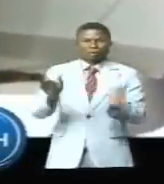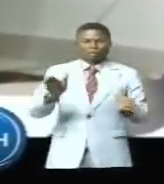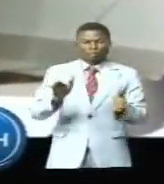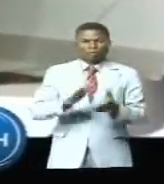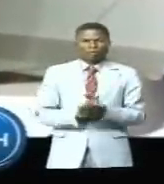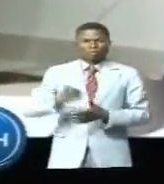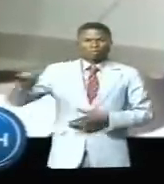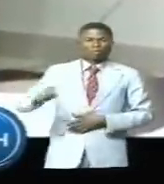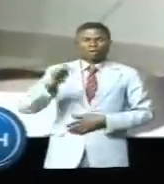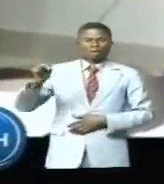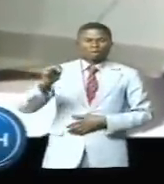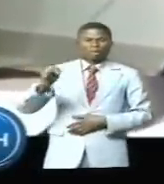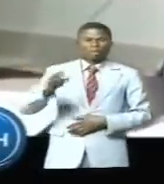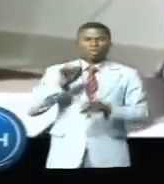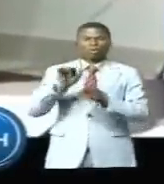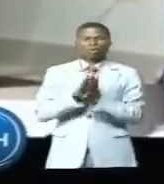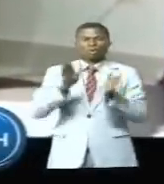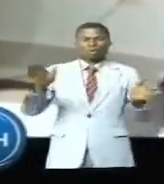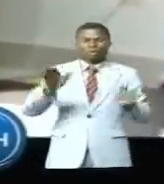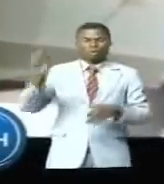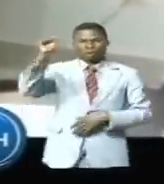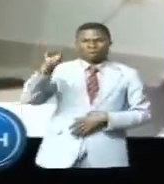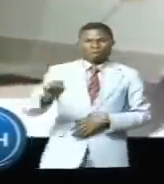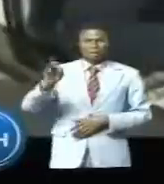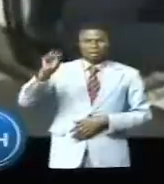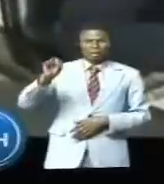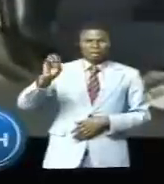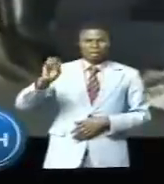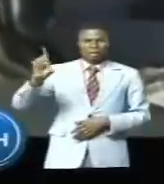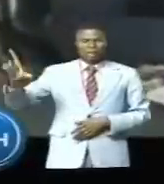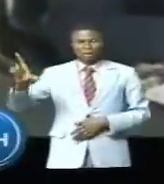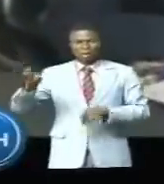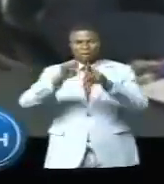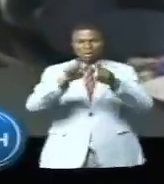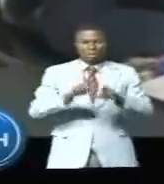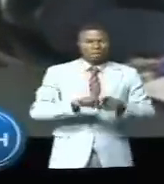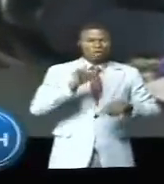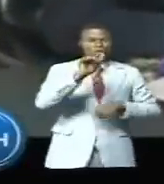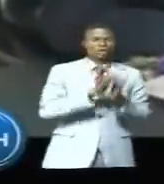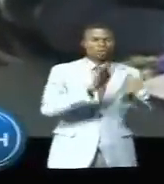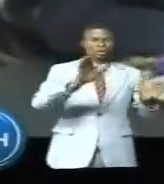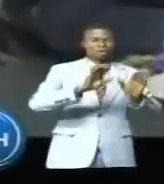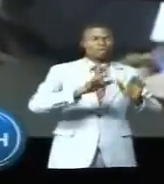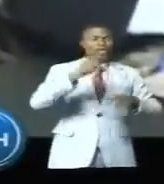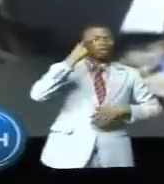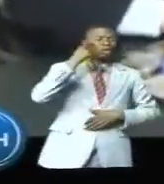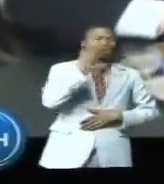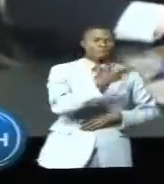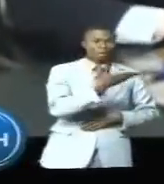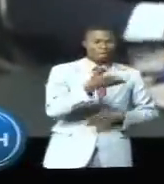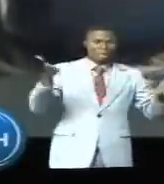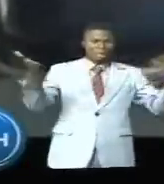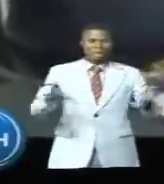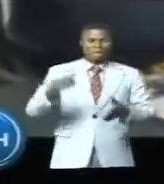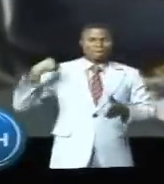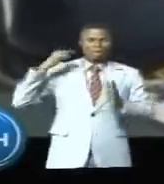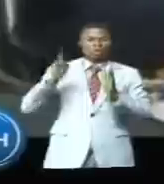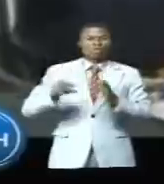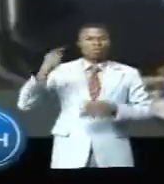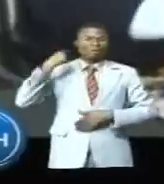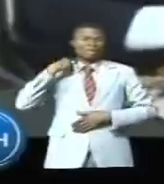Jean Bosco Kayumbo, directeur général de SNEL, et Li Xiangong, DG de CTCE, en présence du gouverneur du